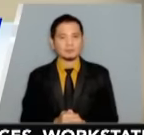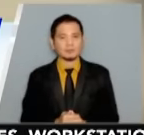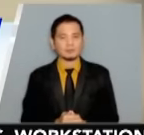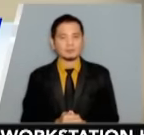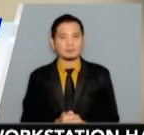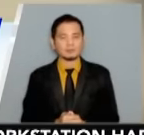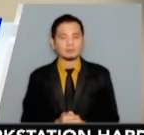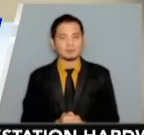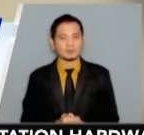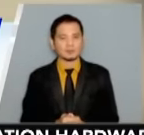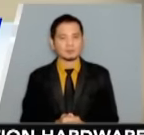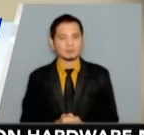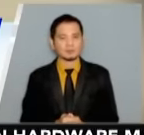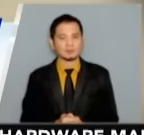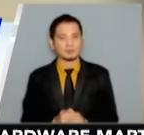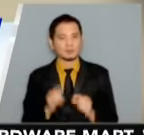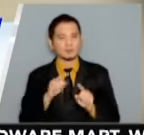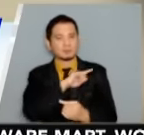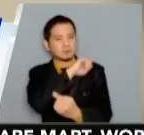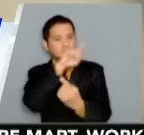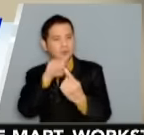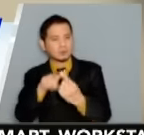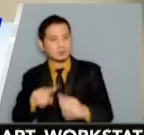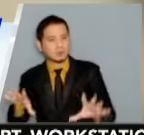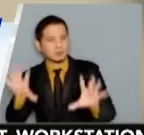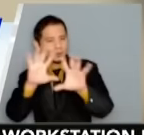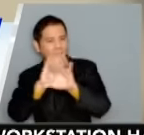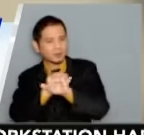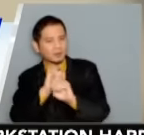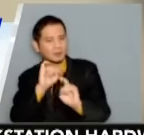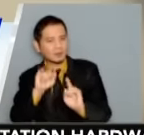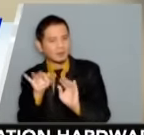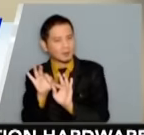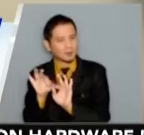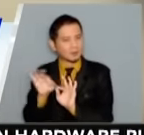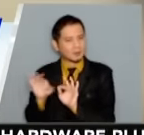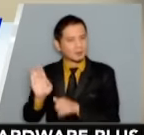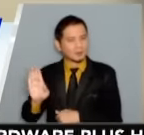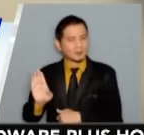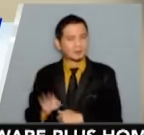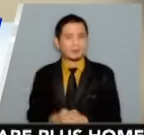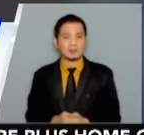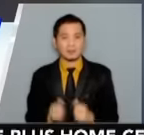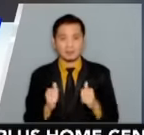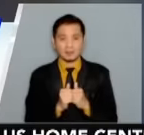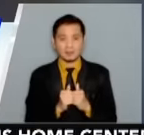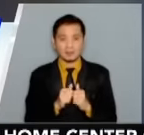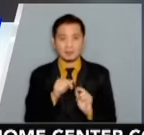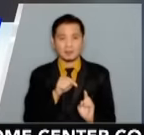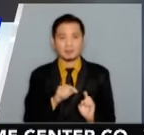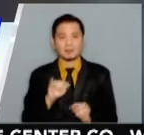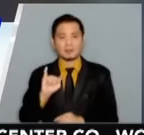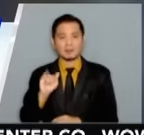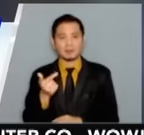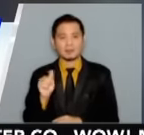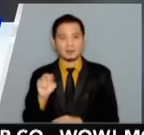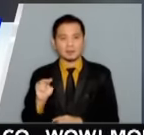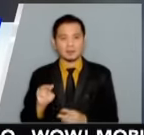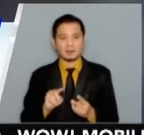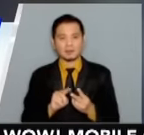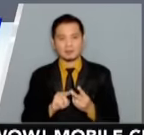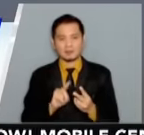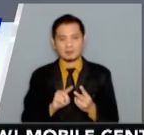hanggang sa dulo. Ayun, kasama natin sa unang hirit na si Egan Arnold Clavio at si Balitang Hali